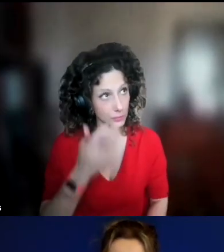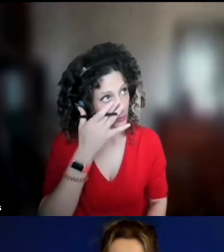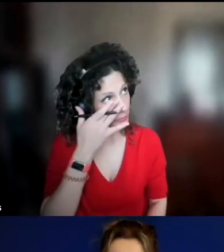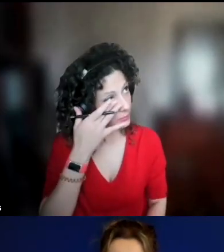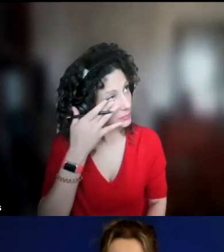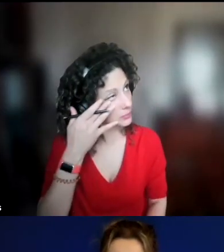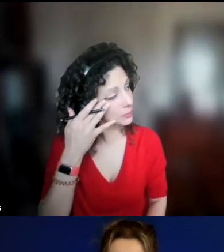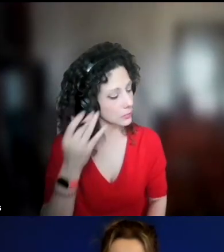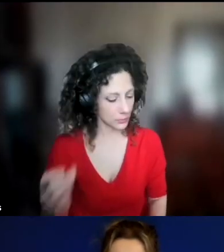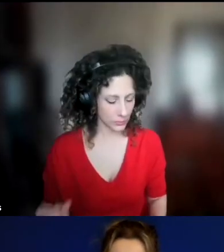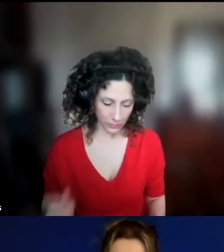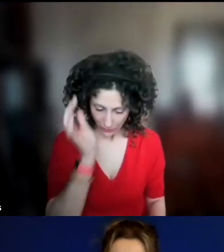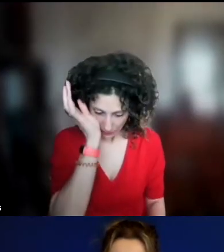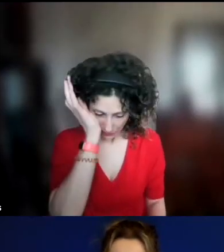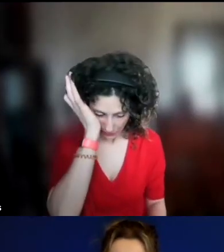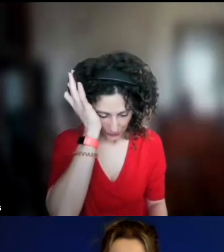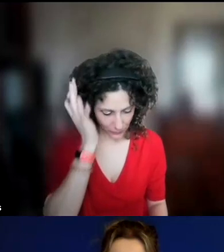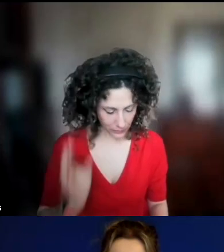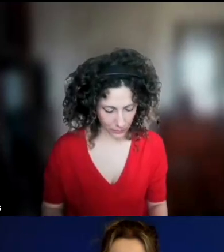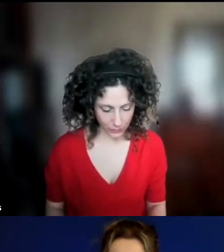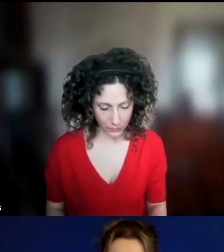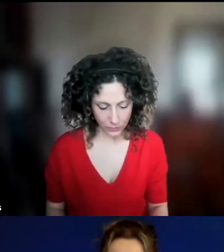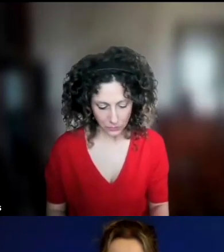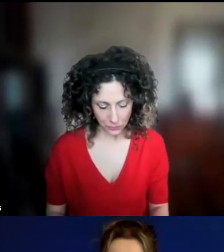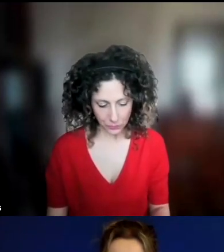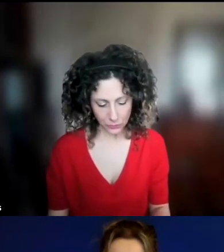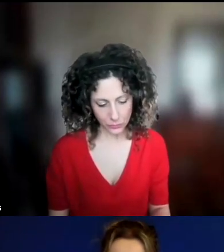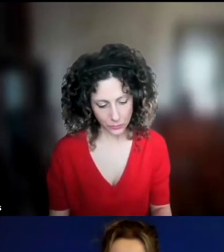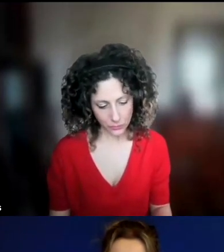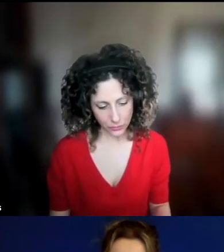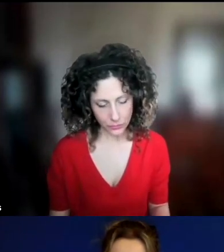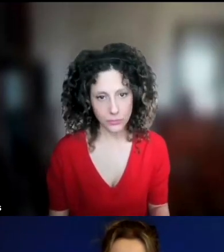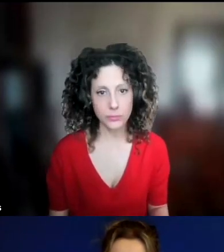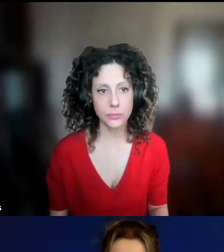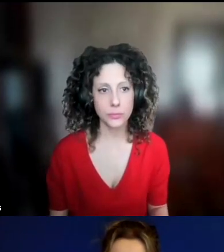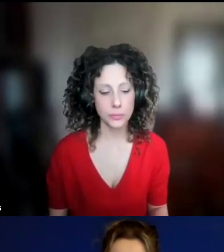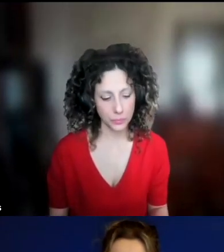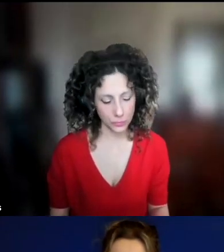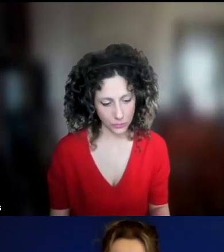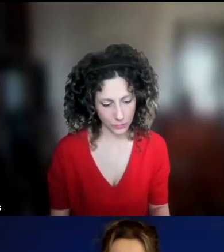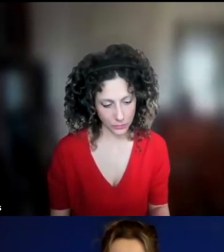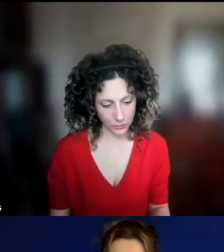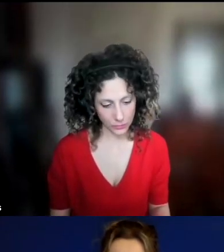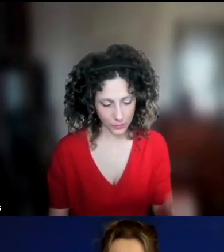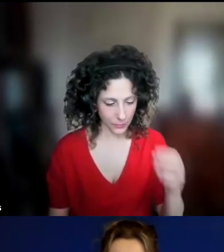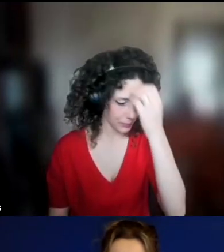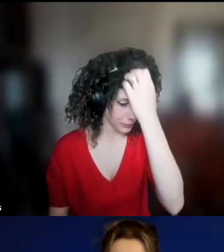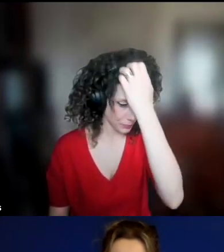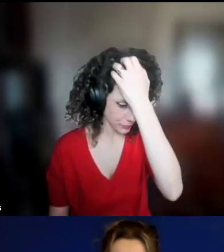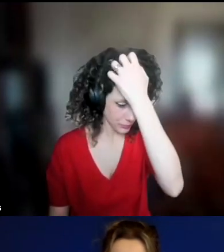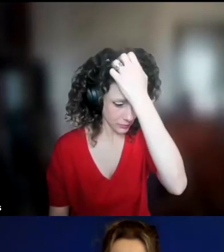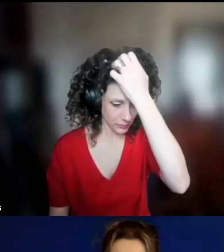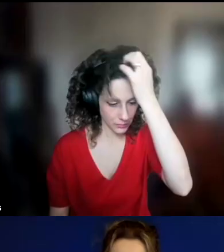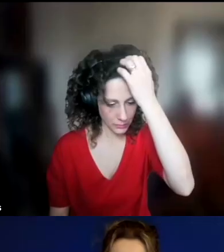Το νερό είναι σκληρό. Ο αέρας κόβεται φέτες. Σγουρές δίνες